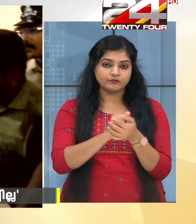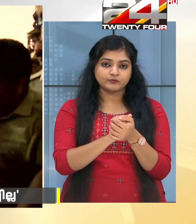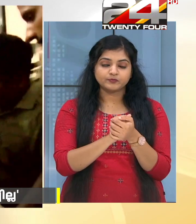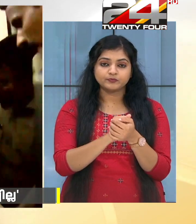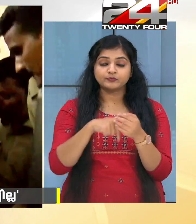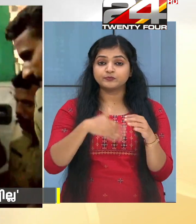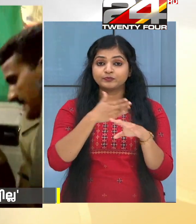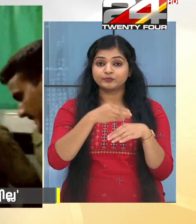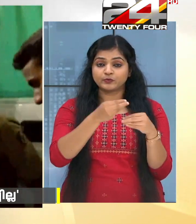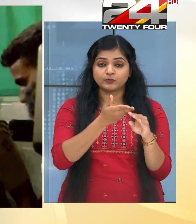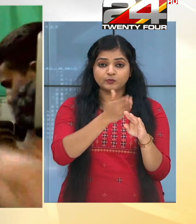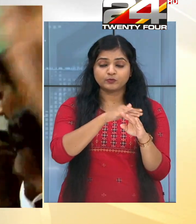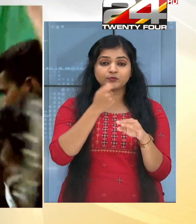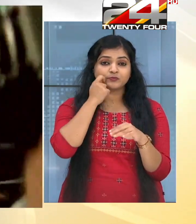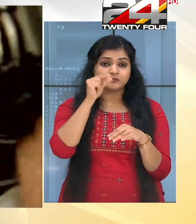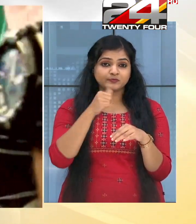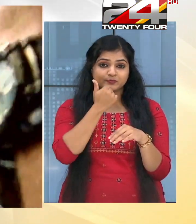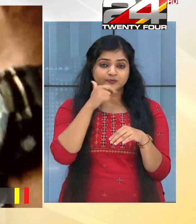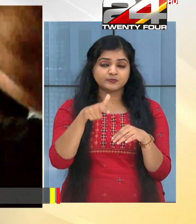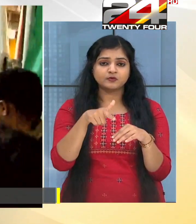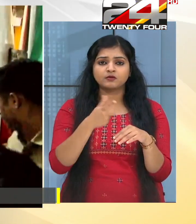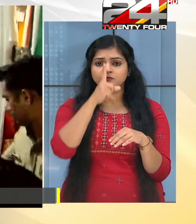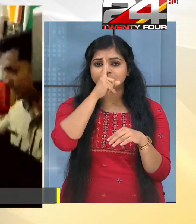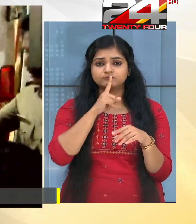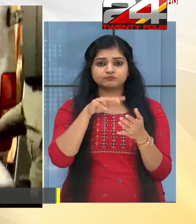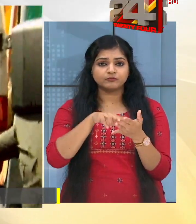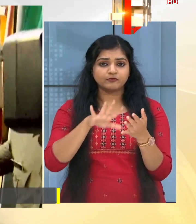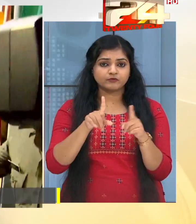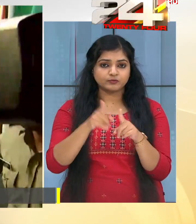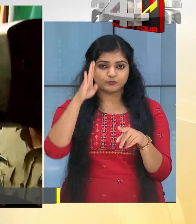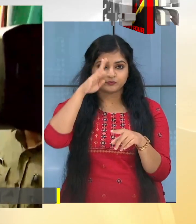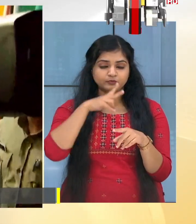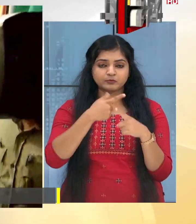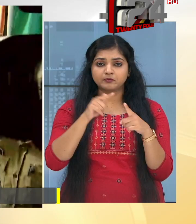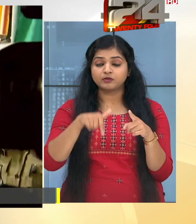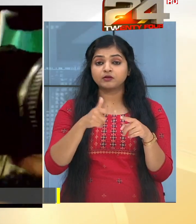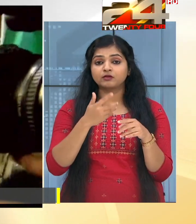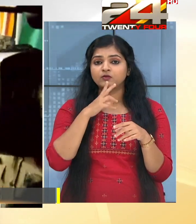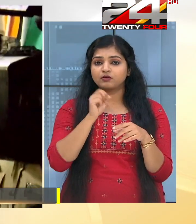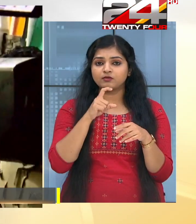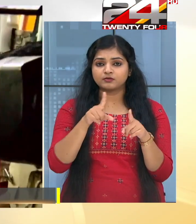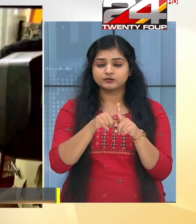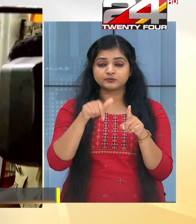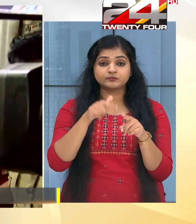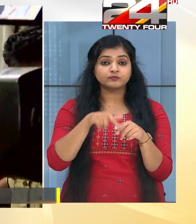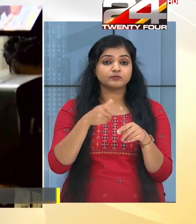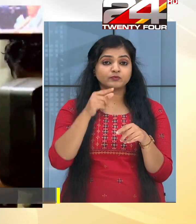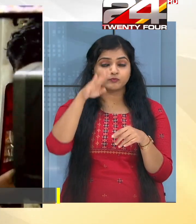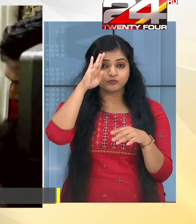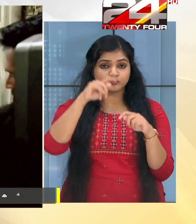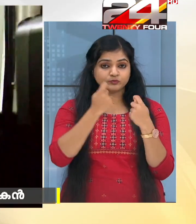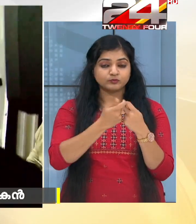അക്രമത്തിന് തൊട്ടു മുൻപ് വരെ ശാന്തനെന്ന പോലീസ് വാദവും തെറ്റെന്നാണ് ബിനുവിന്റെ വാദം. പോലീസിനോടും ഡോക്ടർമാരോടും പ്രതി തട്ടിക്കയറിയിരുന്നു. എന്നാൽ അന്നേ ദിവസം